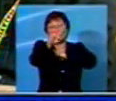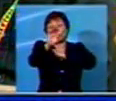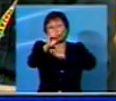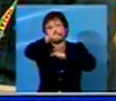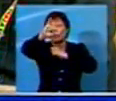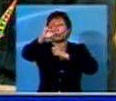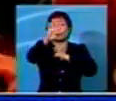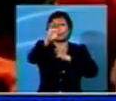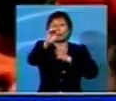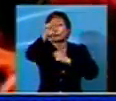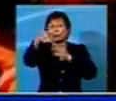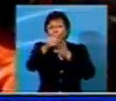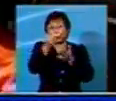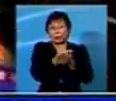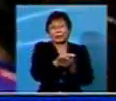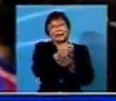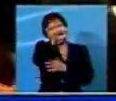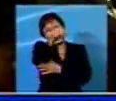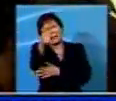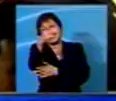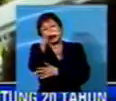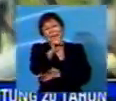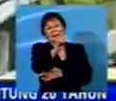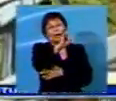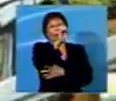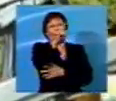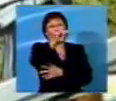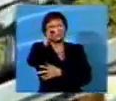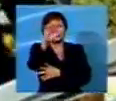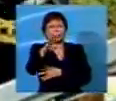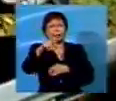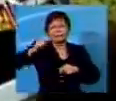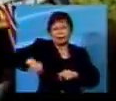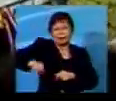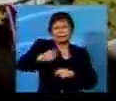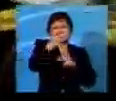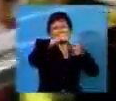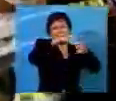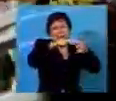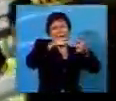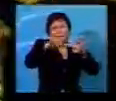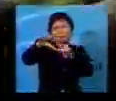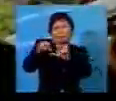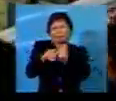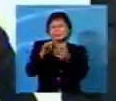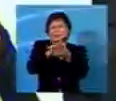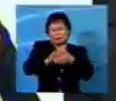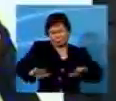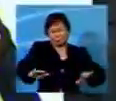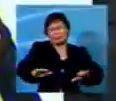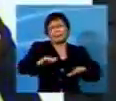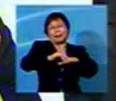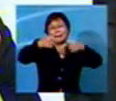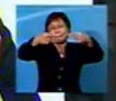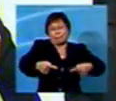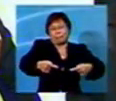r000 selain kes on Jabar jawatankuasa tata tertib juga membicarakan tiga kes lain yang melibatkan isu keselamatan Pada